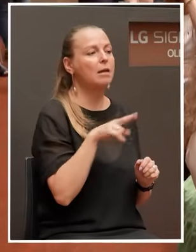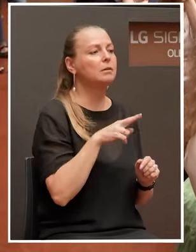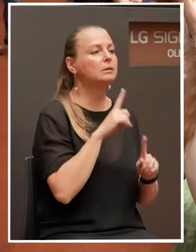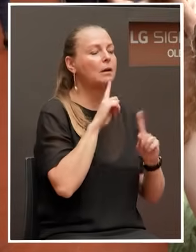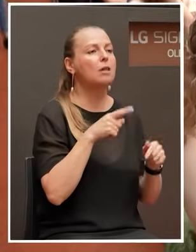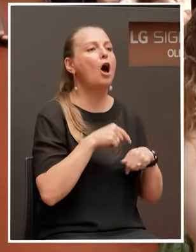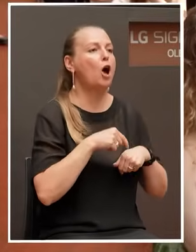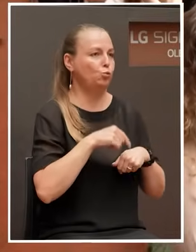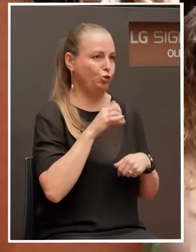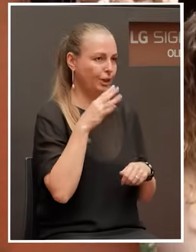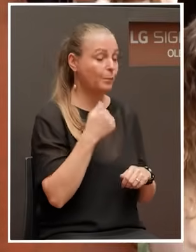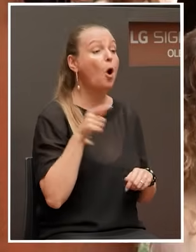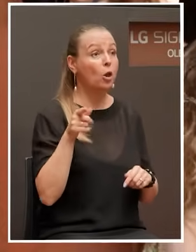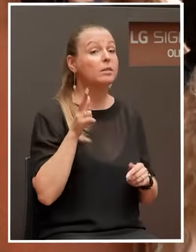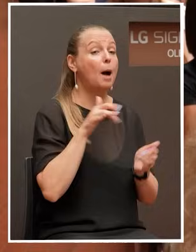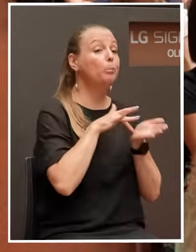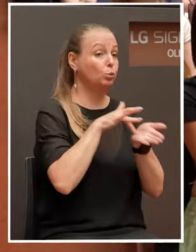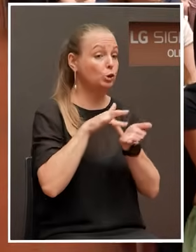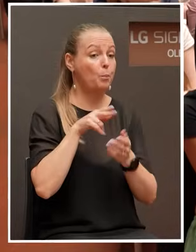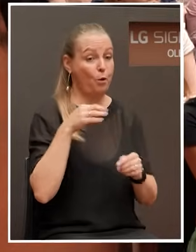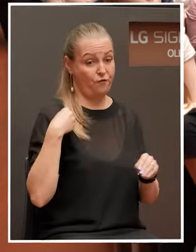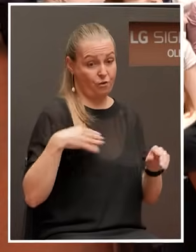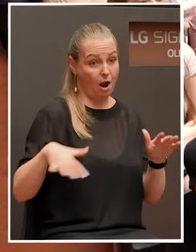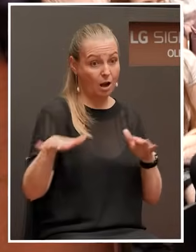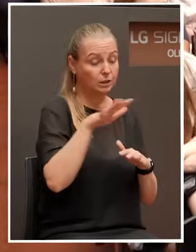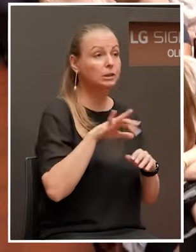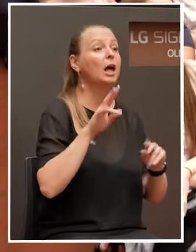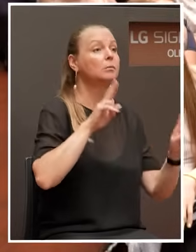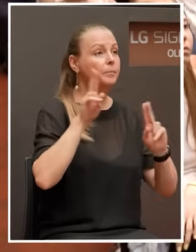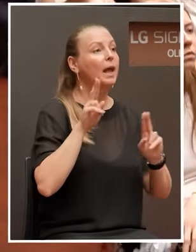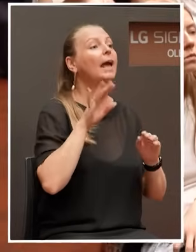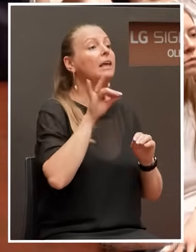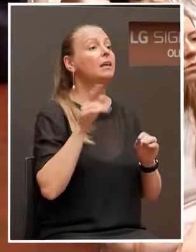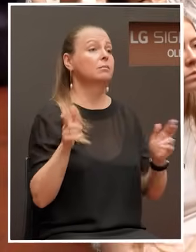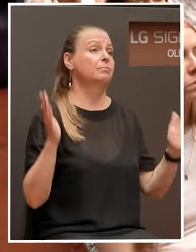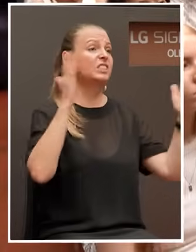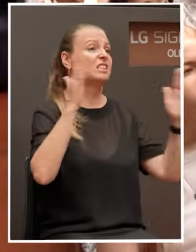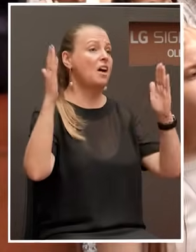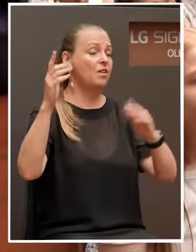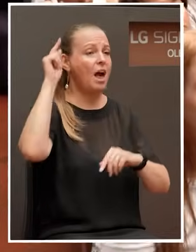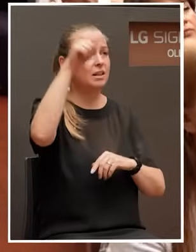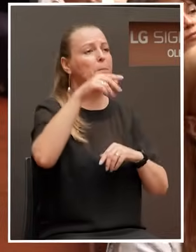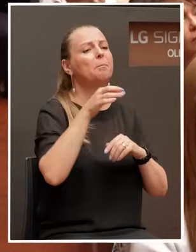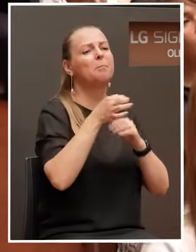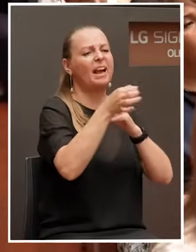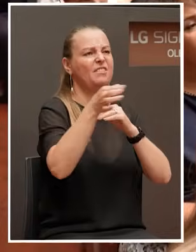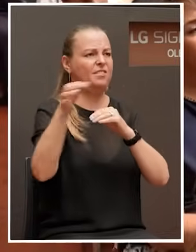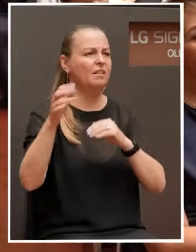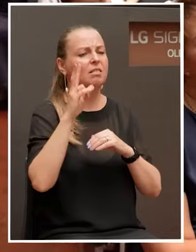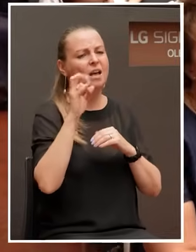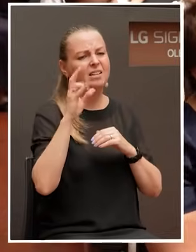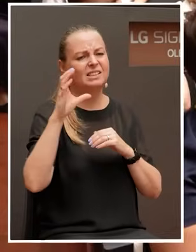он, мало того, что он путешествует по Франции много и пишет, он выставляется на периферии, он выставляется в Гренобле, он выставляется в